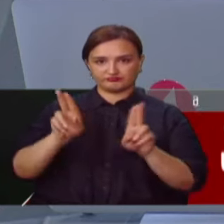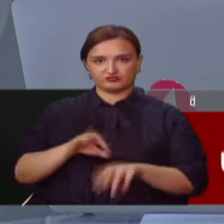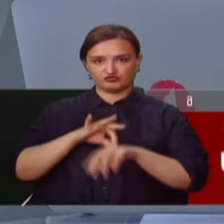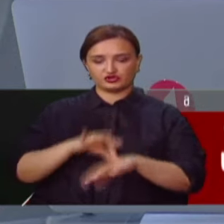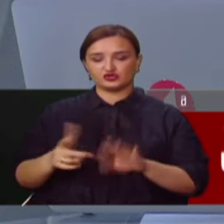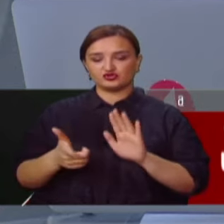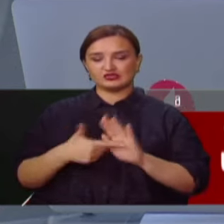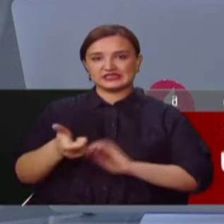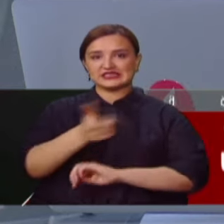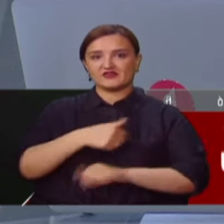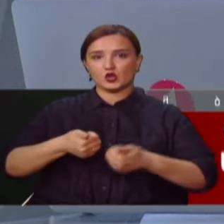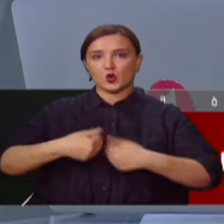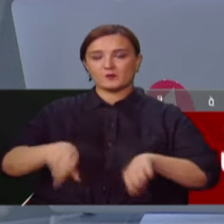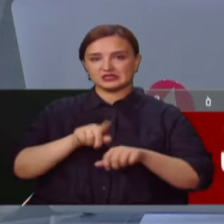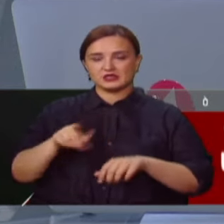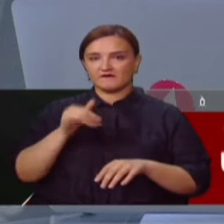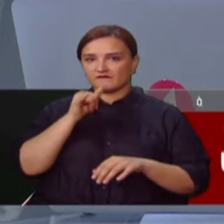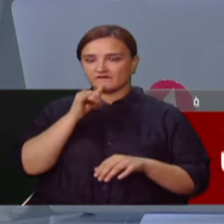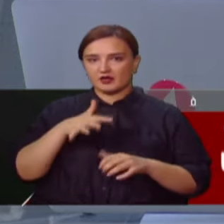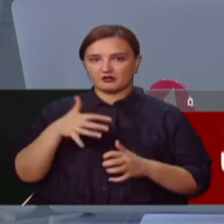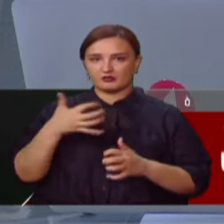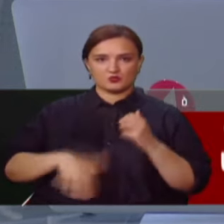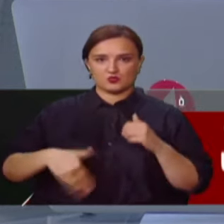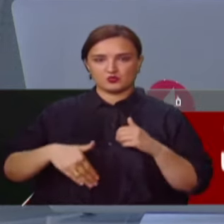წევრისგან შემდგარ კომისიას მიკერძოებაში ადანაშაულებს.